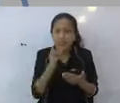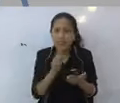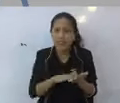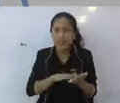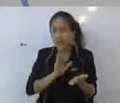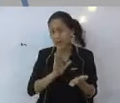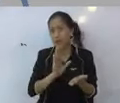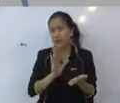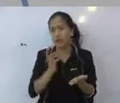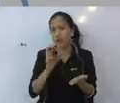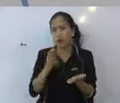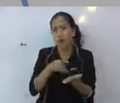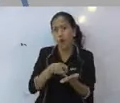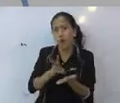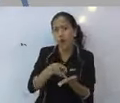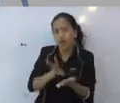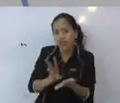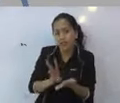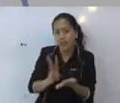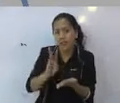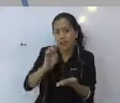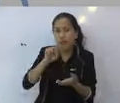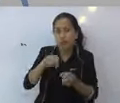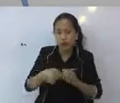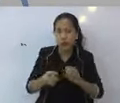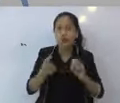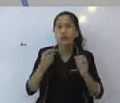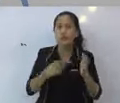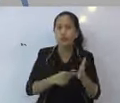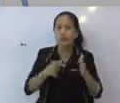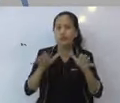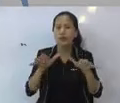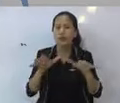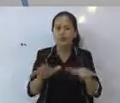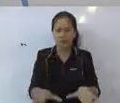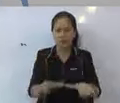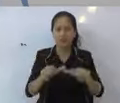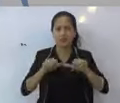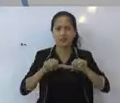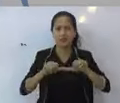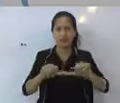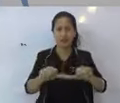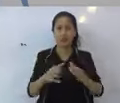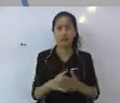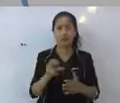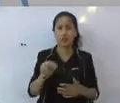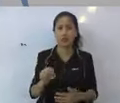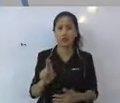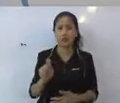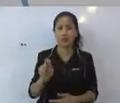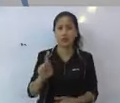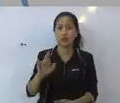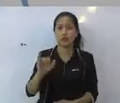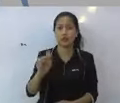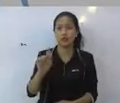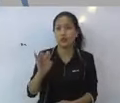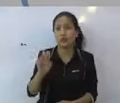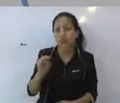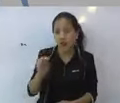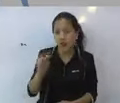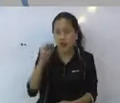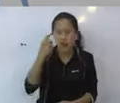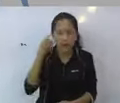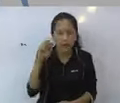hindi yes. Ganun. So, paano ba natin i-maintain yung nutrition na yon para makaiwas tayo sa mga sakit? Yan, okay? Tama.